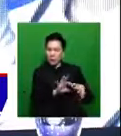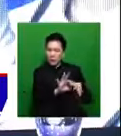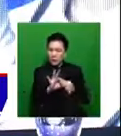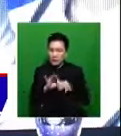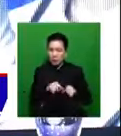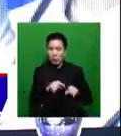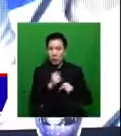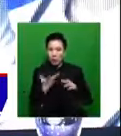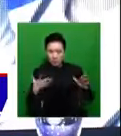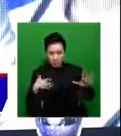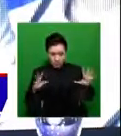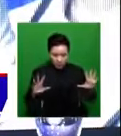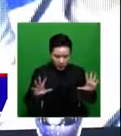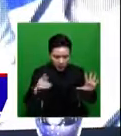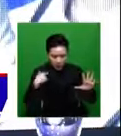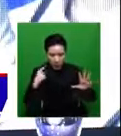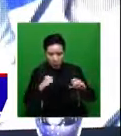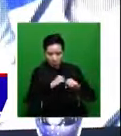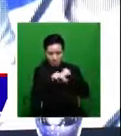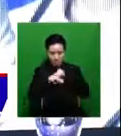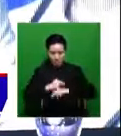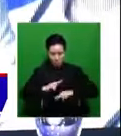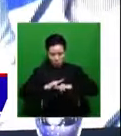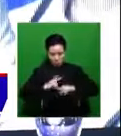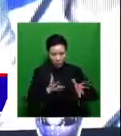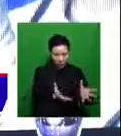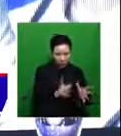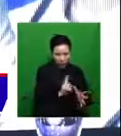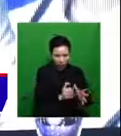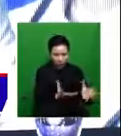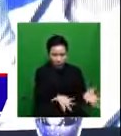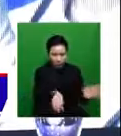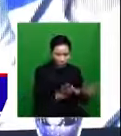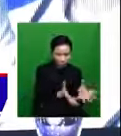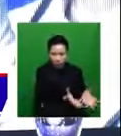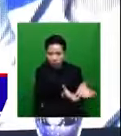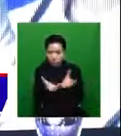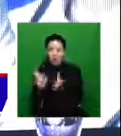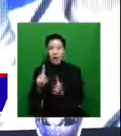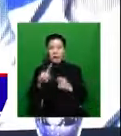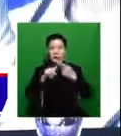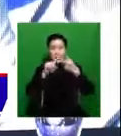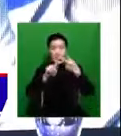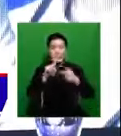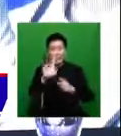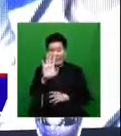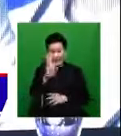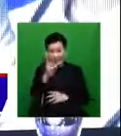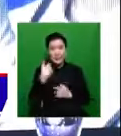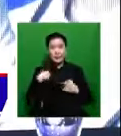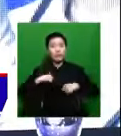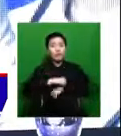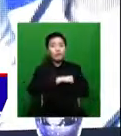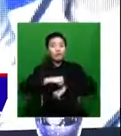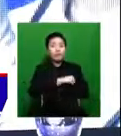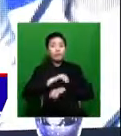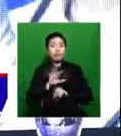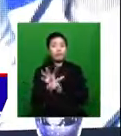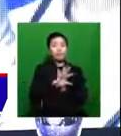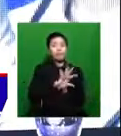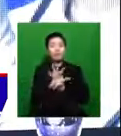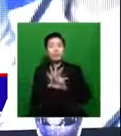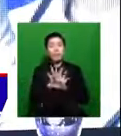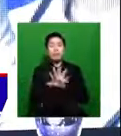จะต้องหาการป้องกันตัวเองอย่างไรนะครับในเรื่องของฟิตเนสนิดเดียวก่อนท่านจะตอบในเชิงการปฏิบัติเนี่